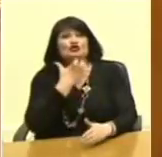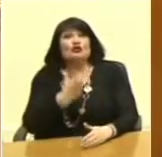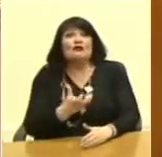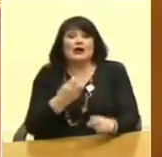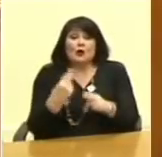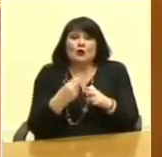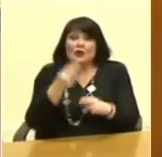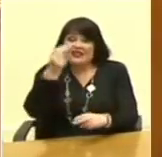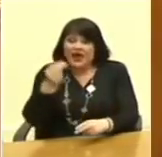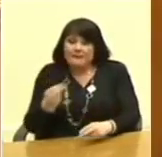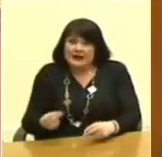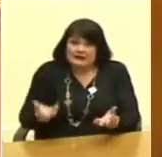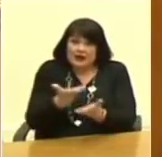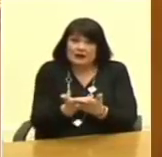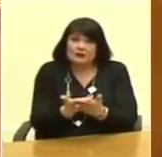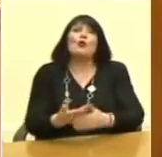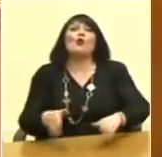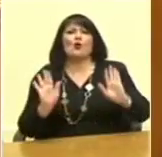θέματα, αλλά για να